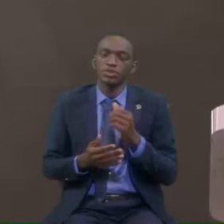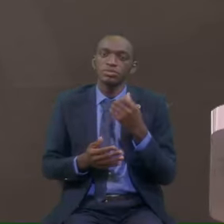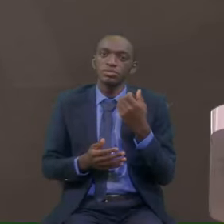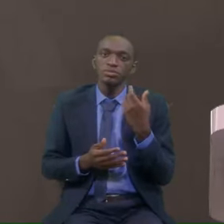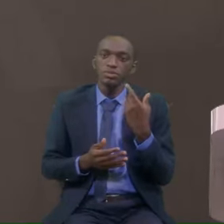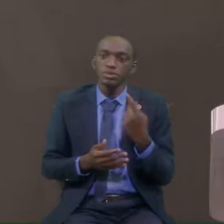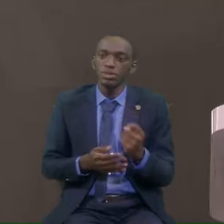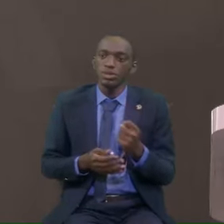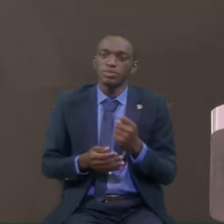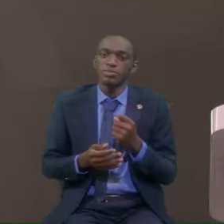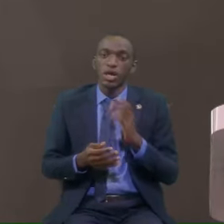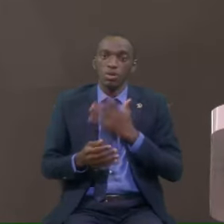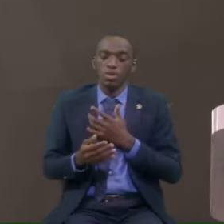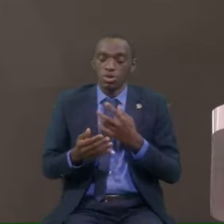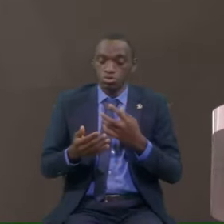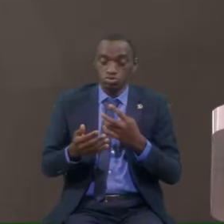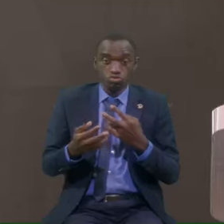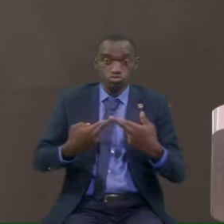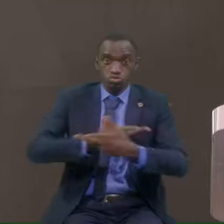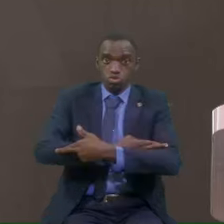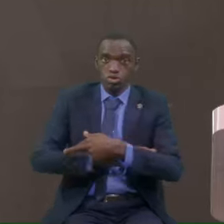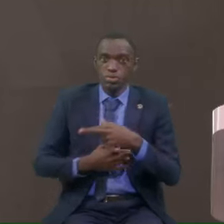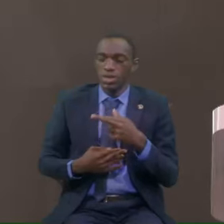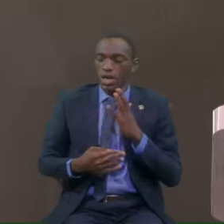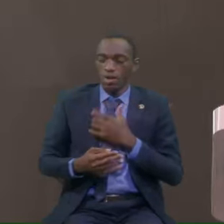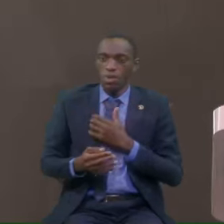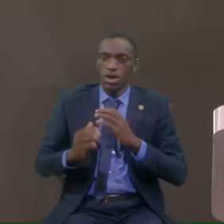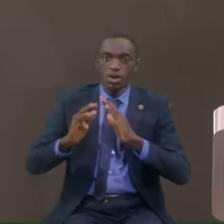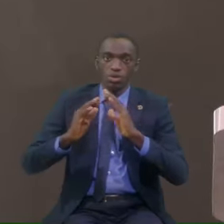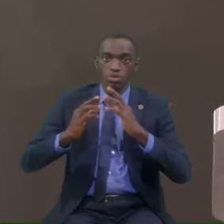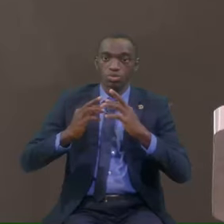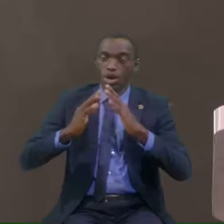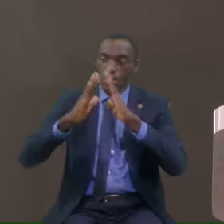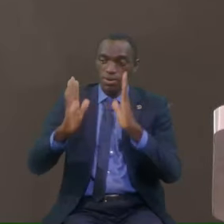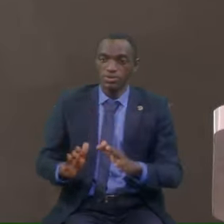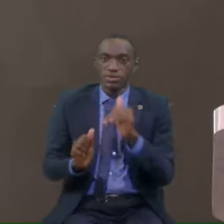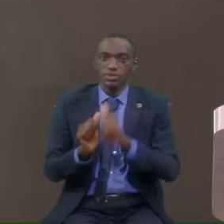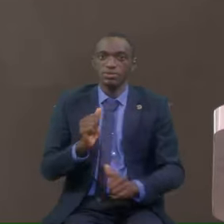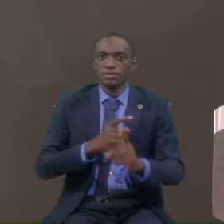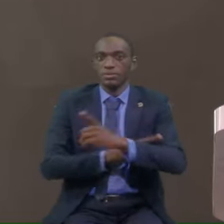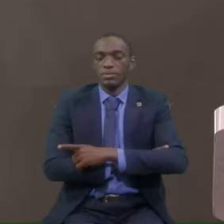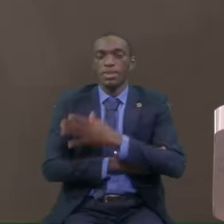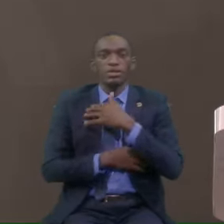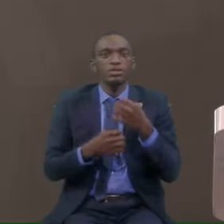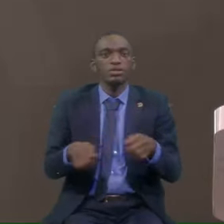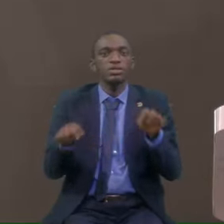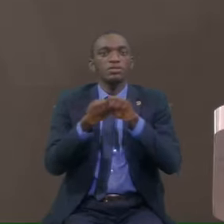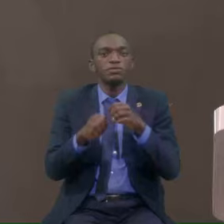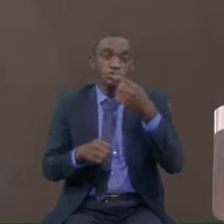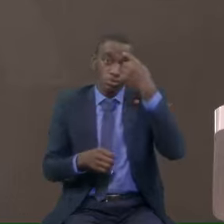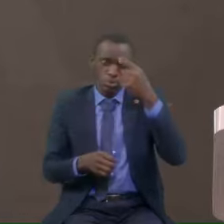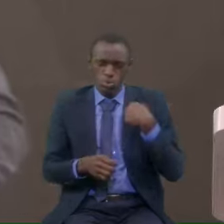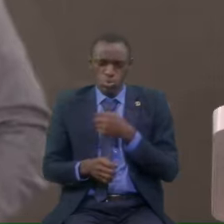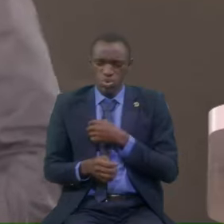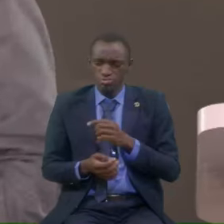avec nos balayons, nos chambres, chaque jour. Et même si